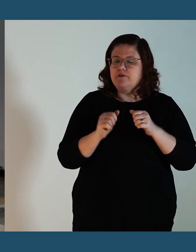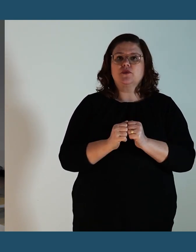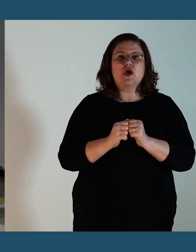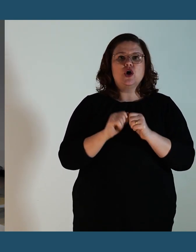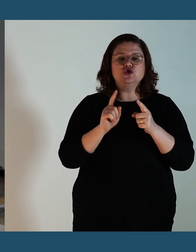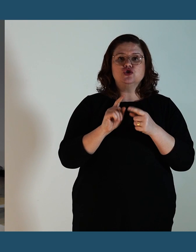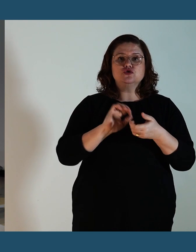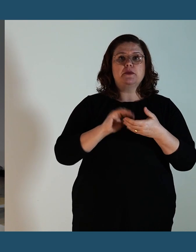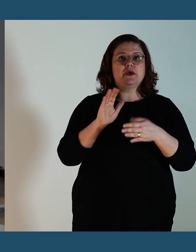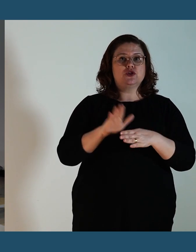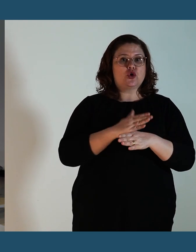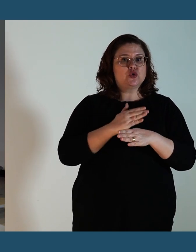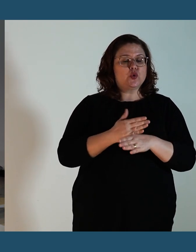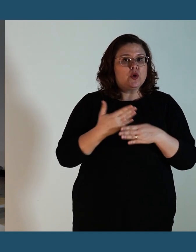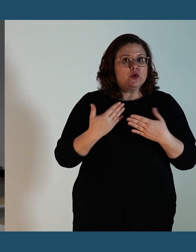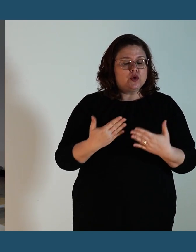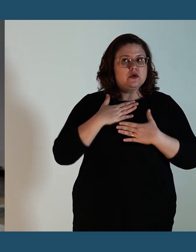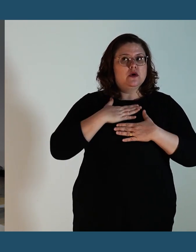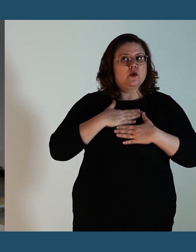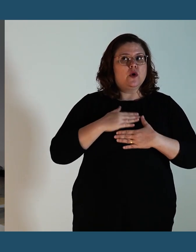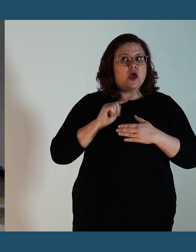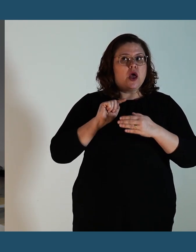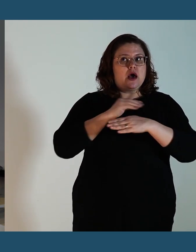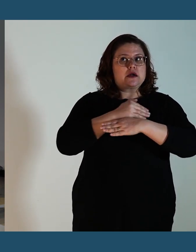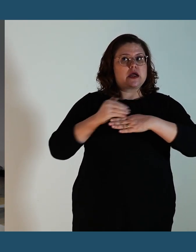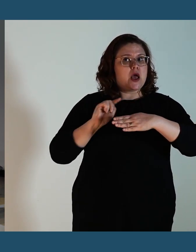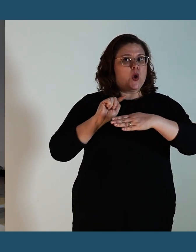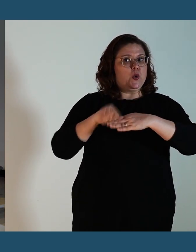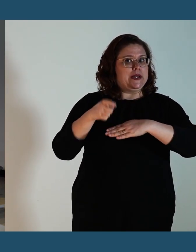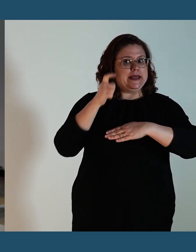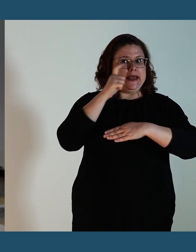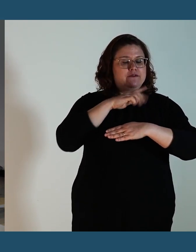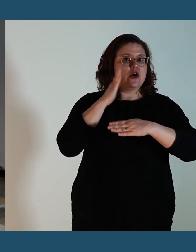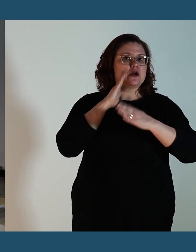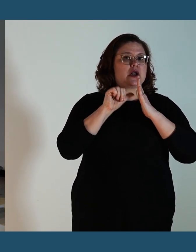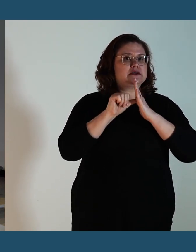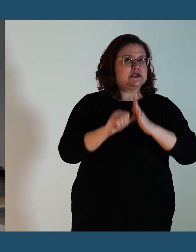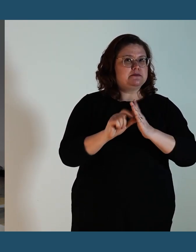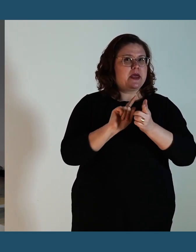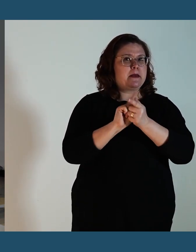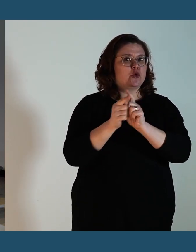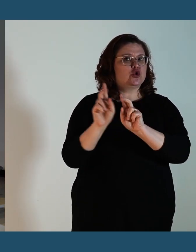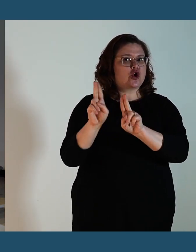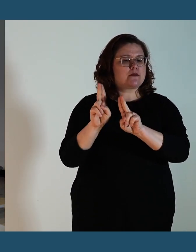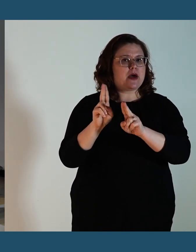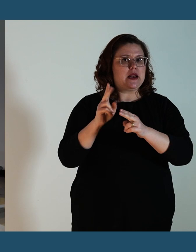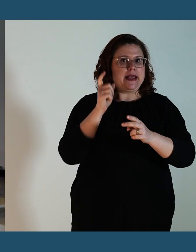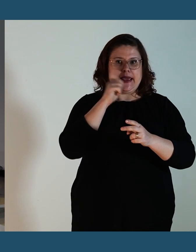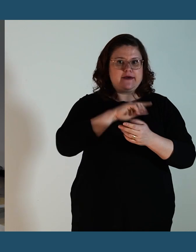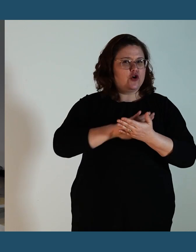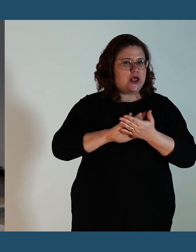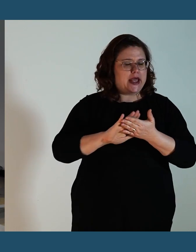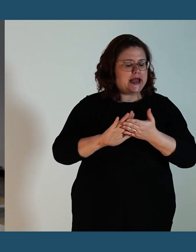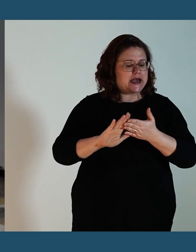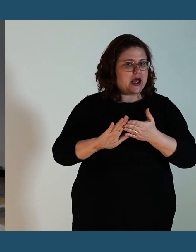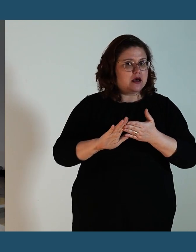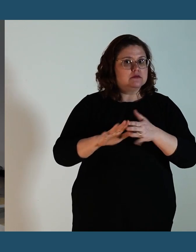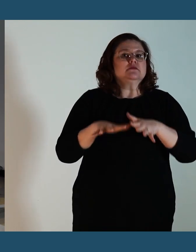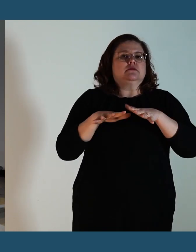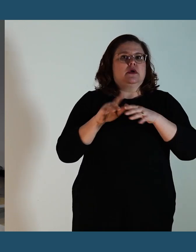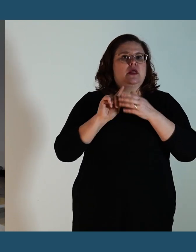jotenkin tottuu, että nyt ei voi mennä enää niin kuin ylittää rajaa tässä rasismin normalisoinnissa, niin aina se raja ylitetään uudestaan.